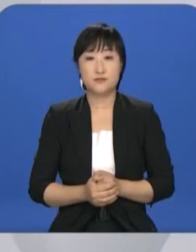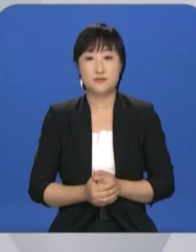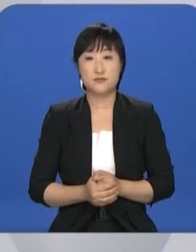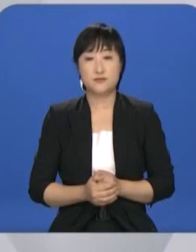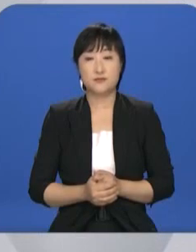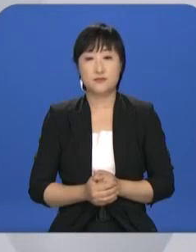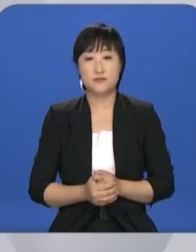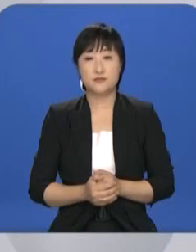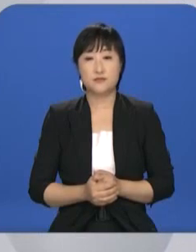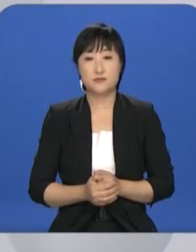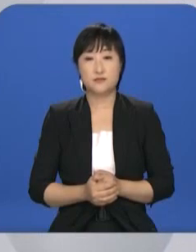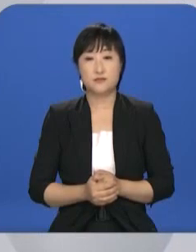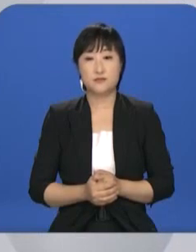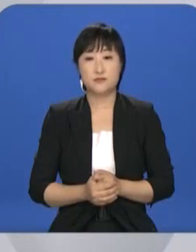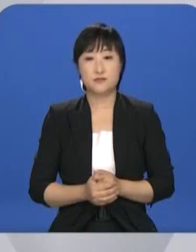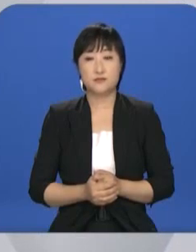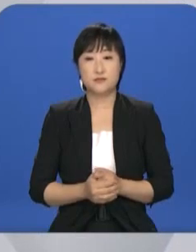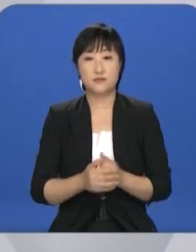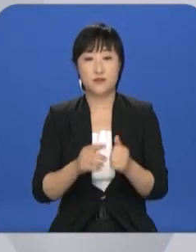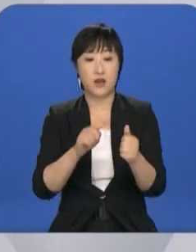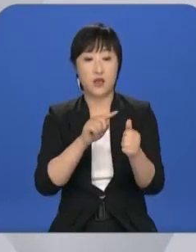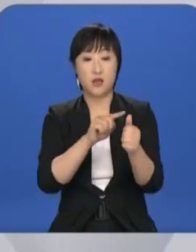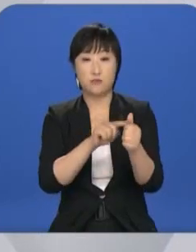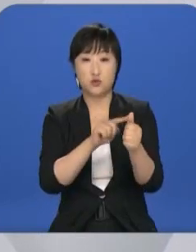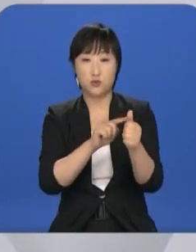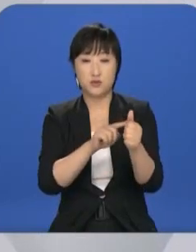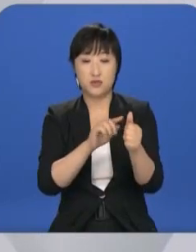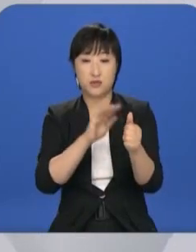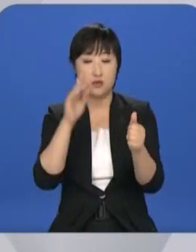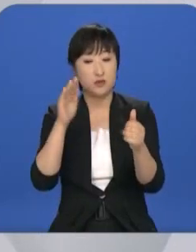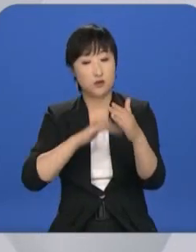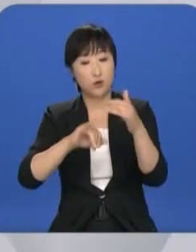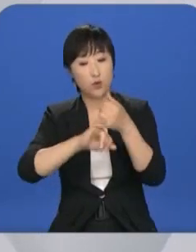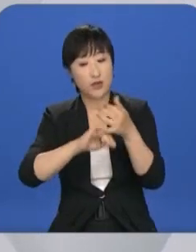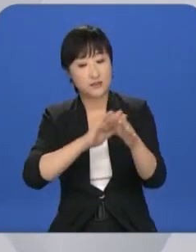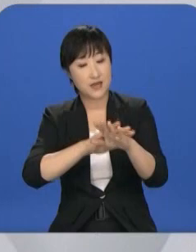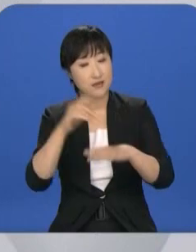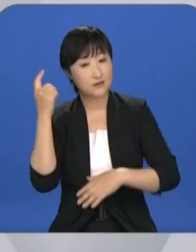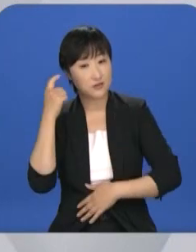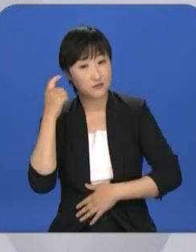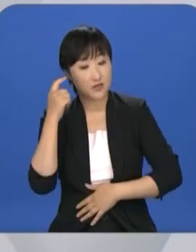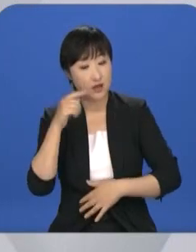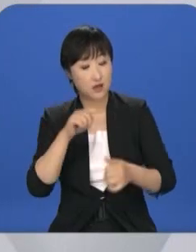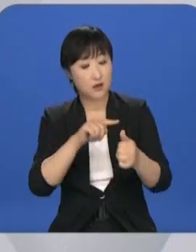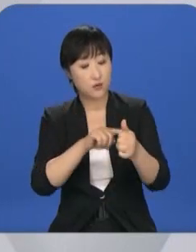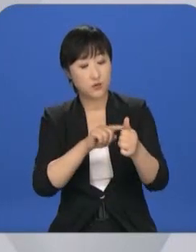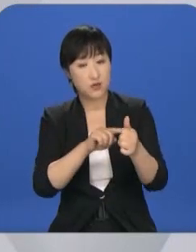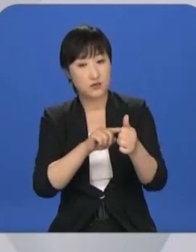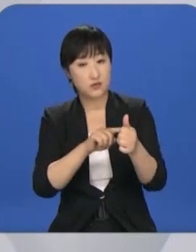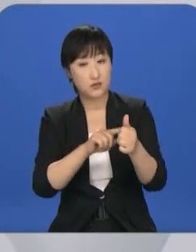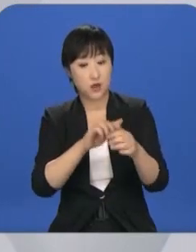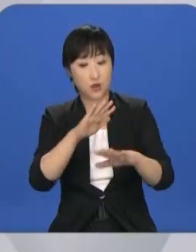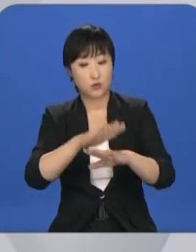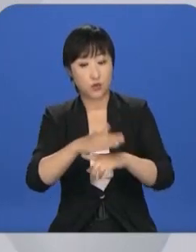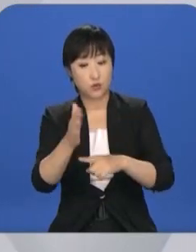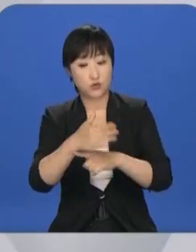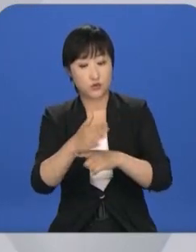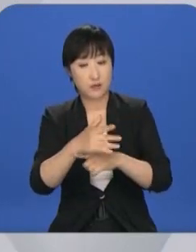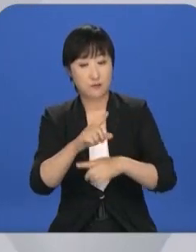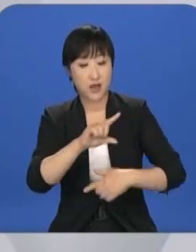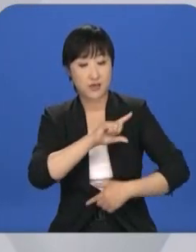김희소 후보님 공약을 잘 들었습니다. 그런데 후보께서는